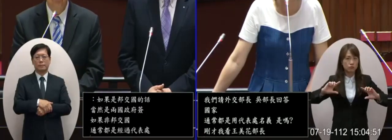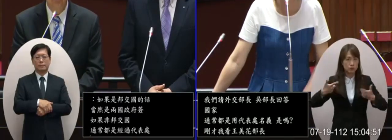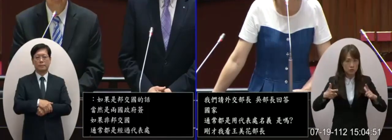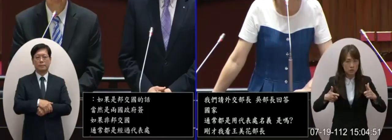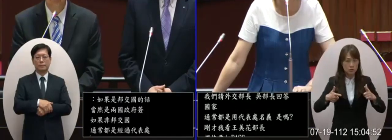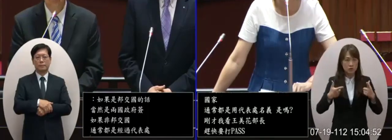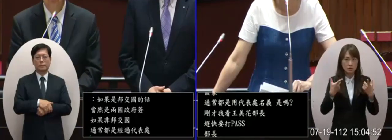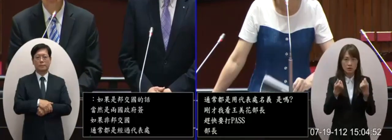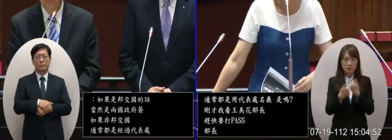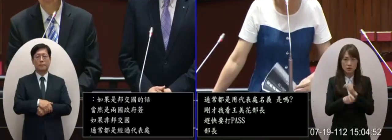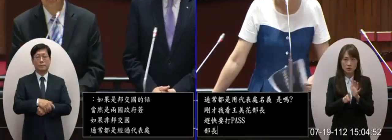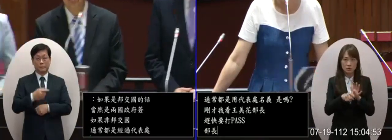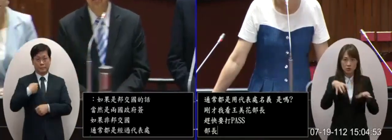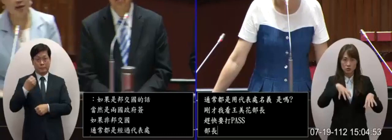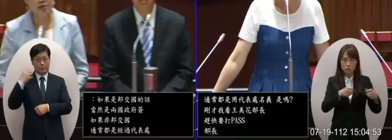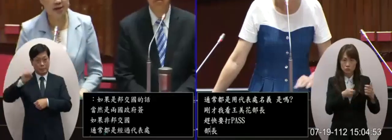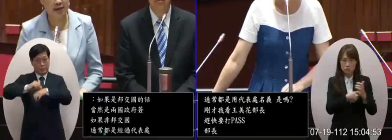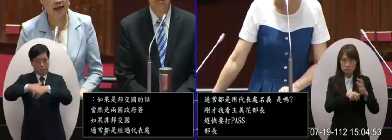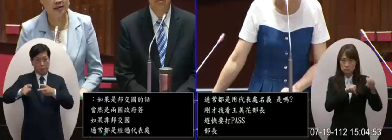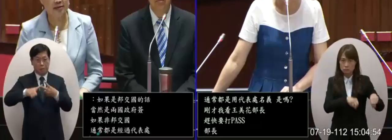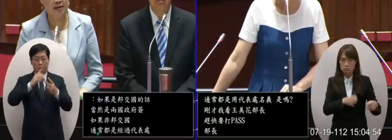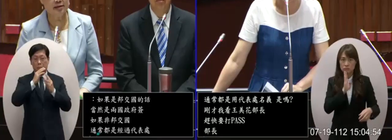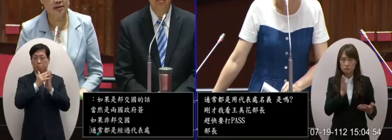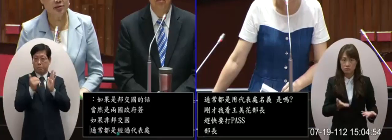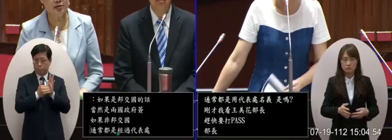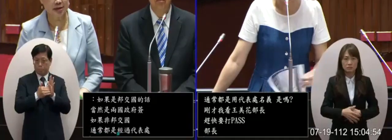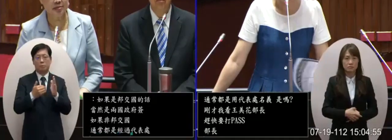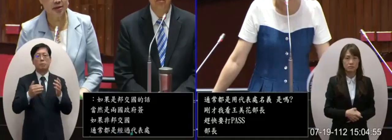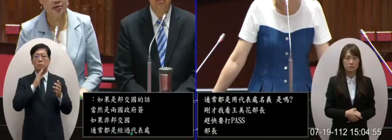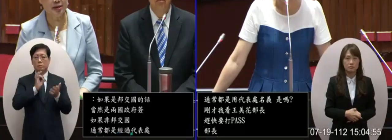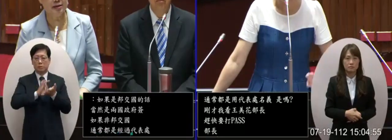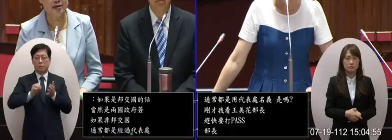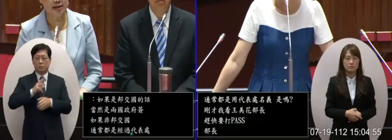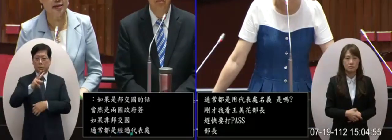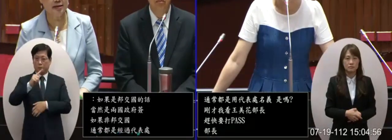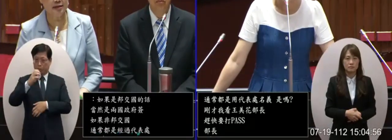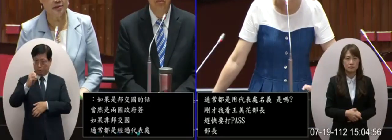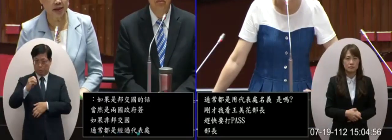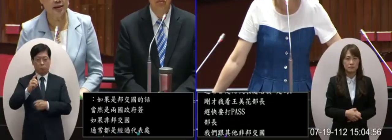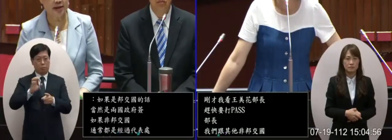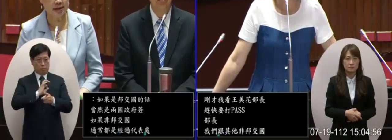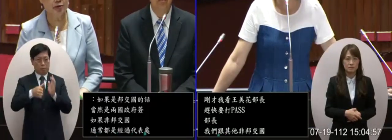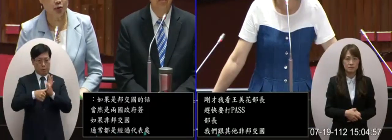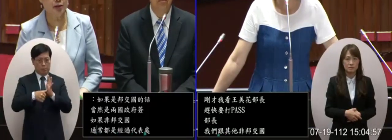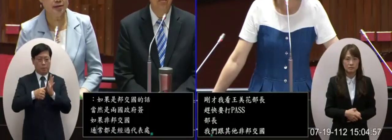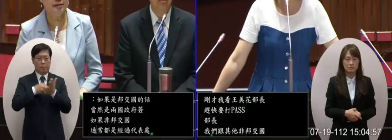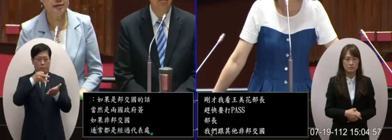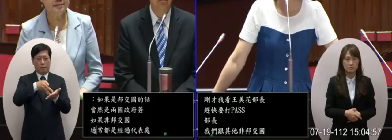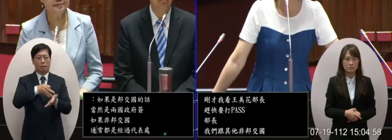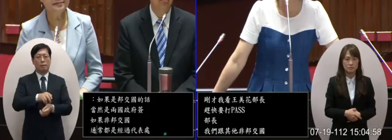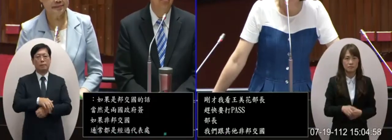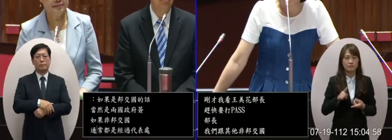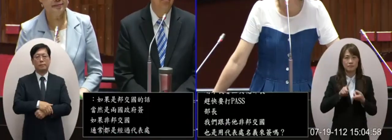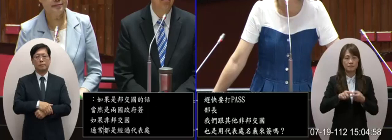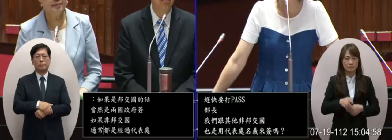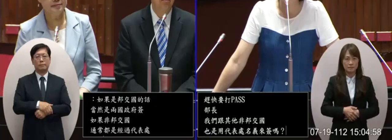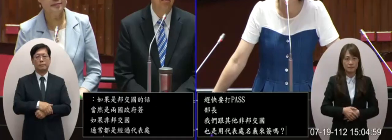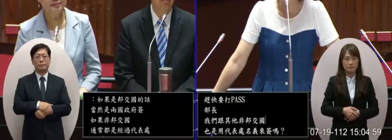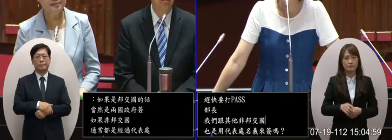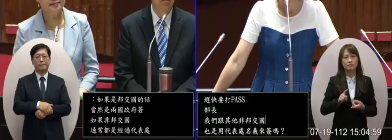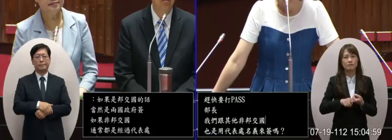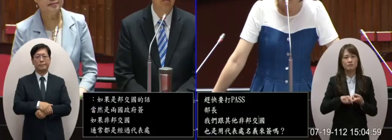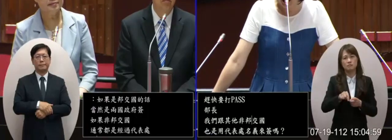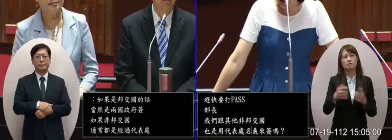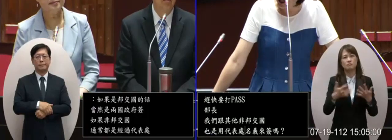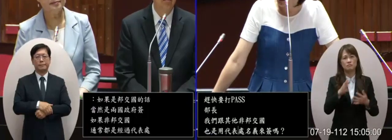来签吗？ 我们跟新加坡、跟纽西兰，是用 WTO 的这个名义来签署的。 对，重点来了